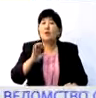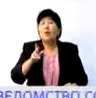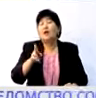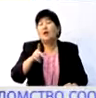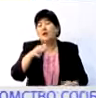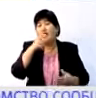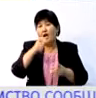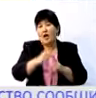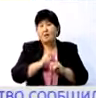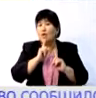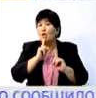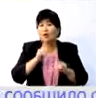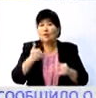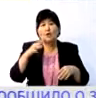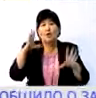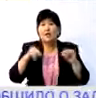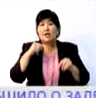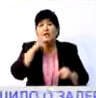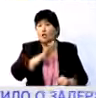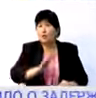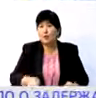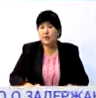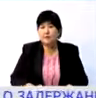что не будет сегодня уже ограничения.